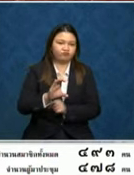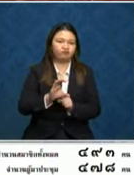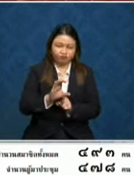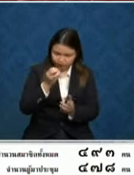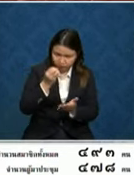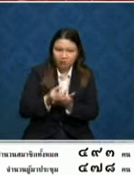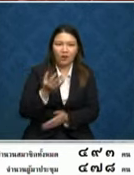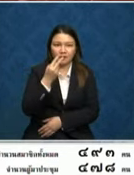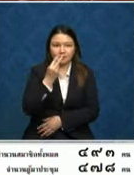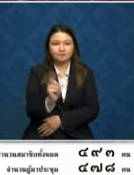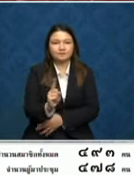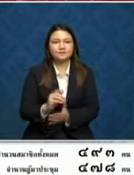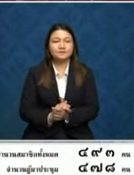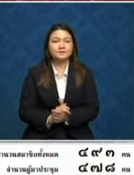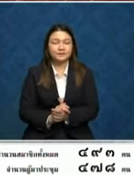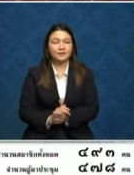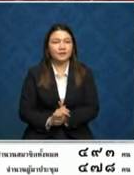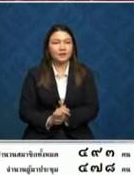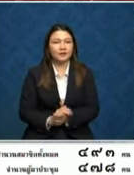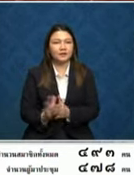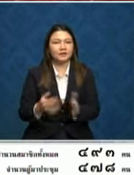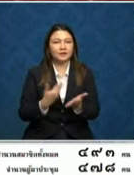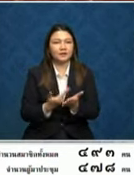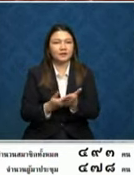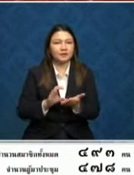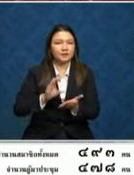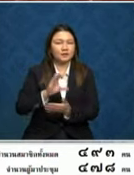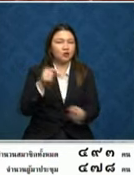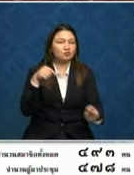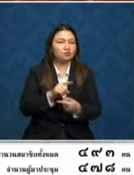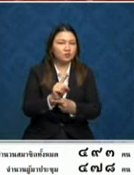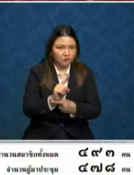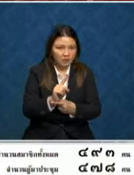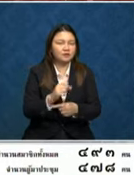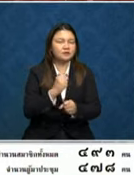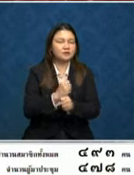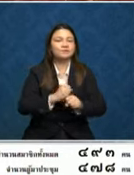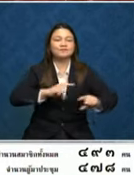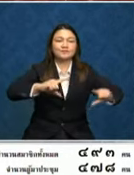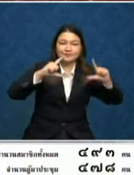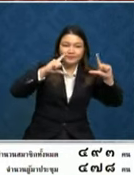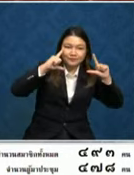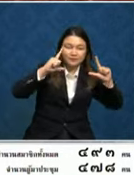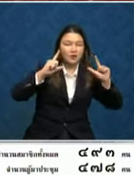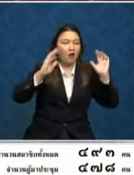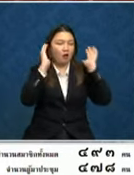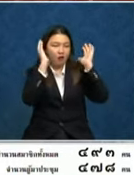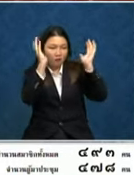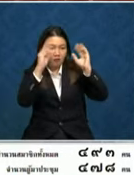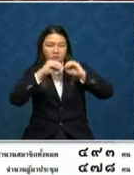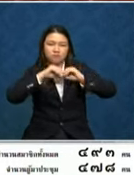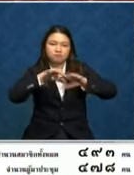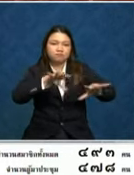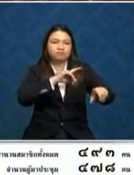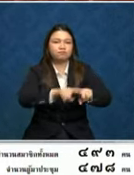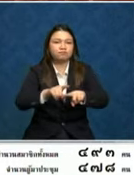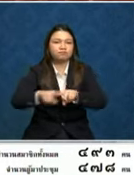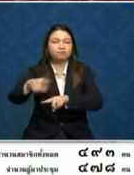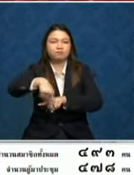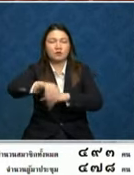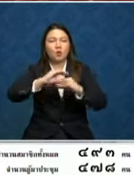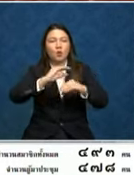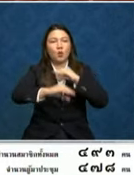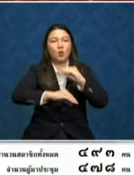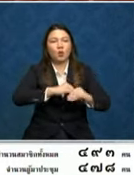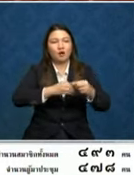ศในปีนี้ค่ะท่านประธานถูกใช้ไปกับงานในลักษณะของการสร้างภาพลักษณ์การโฆษณาชวนเชื่อภาพลักษณ์ไทยผ่านโครงการต่